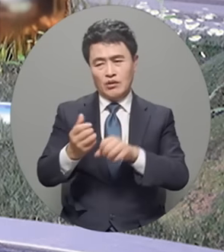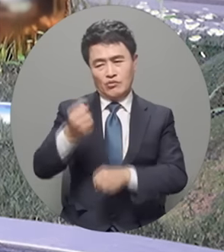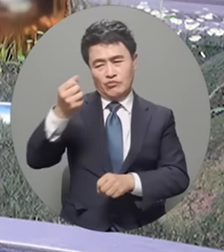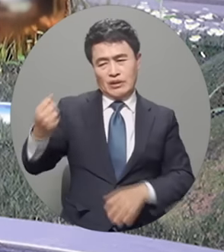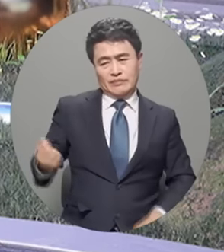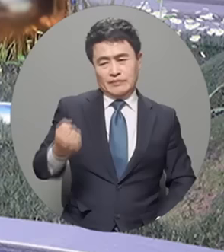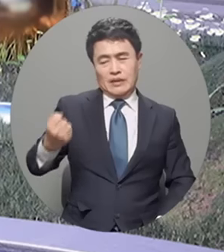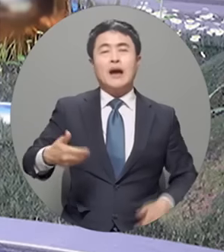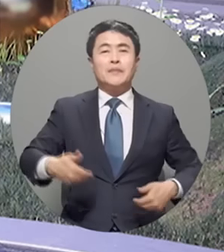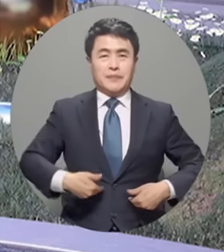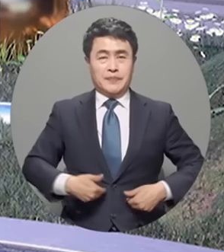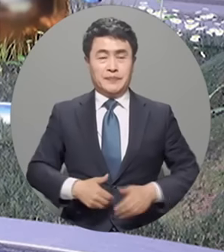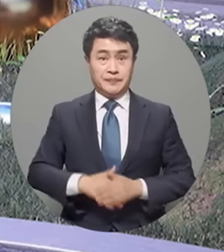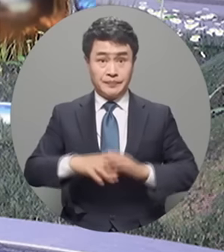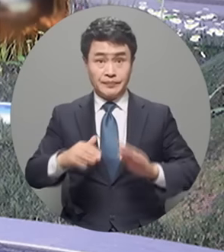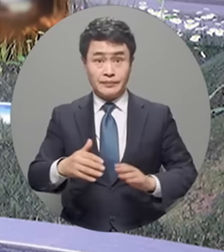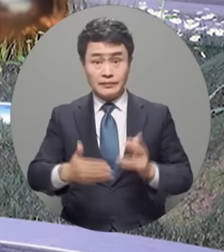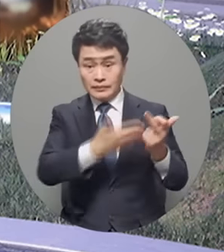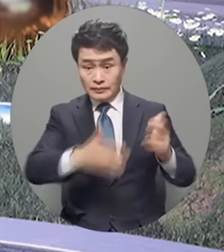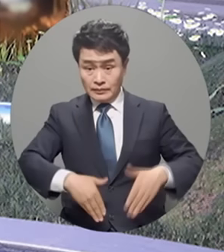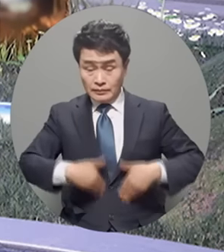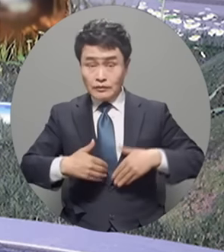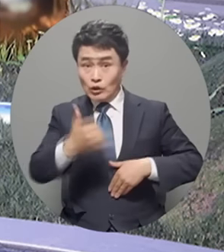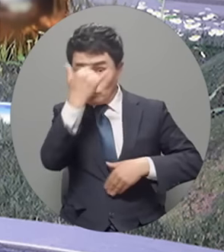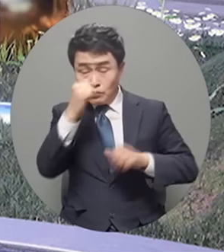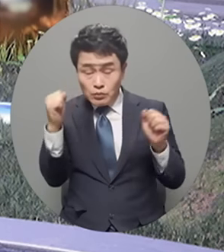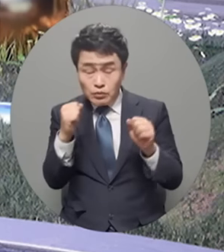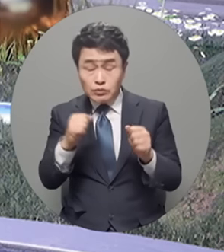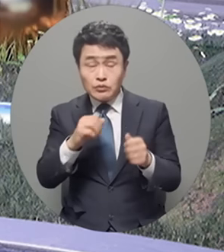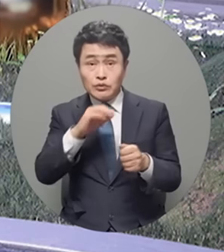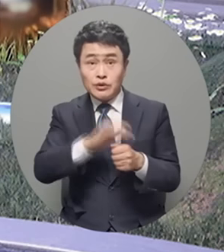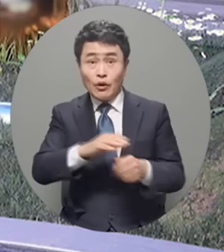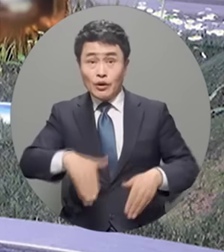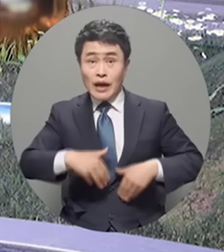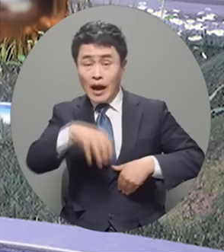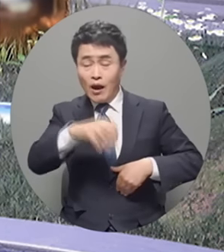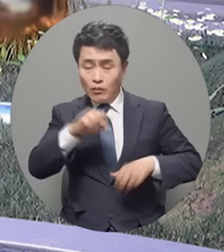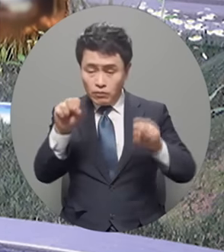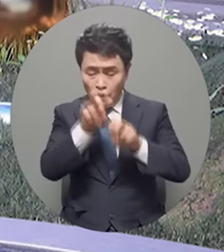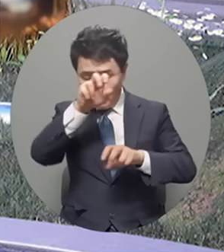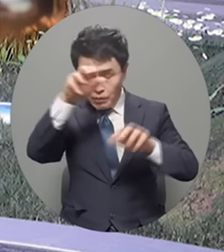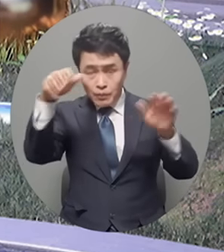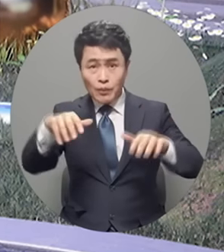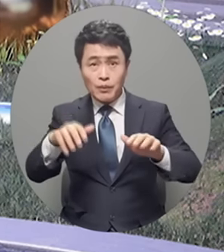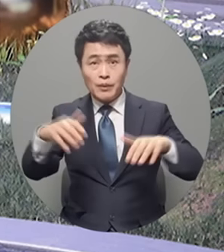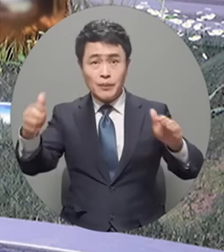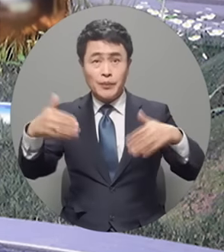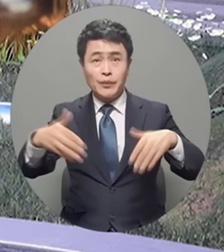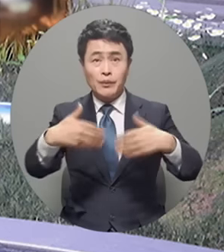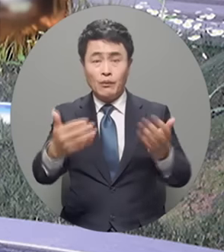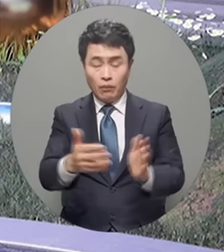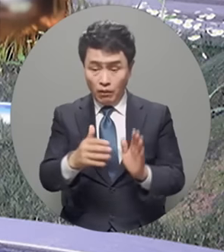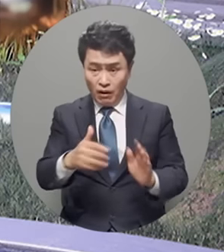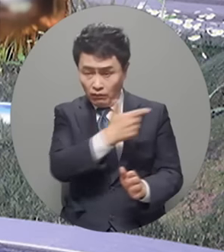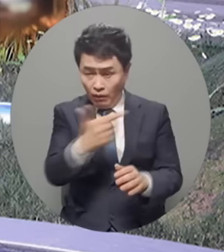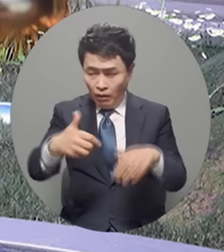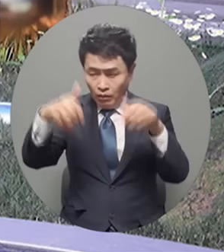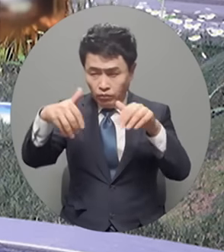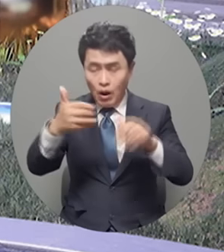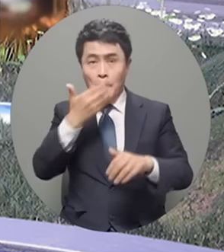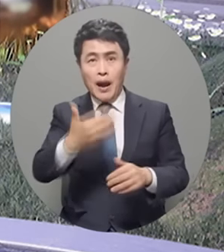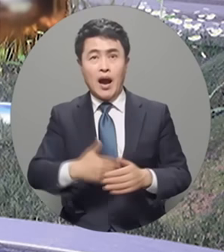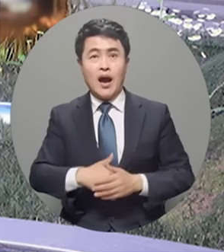마음이 놓이겠습니다. 강원 남부와 충북 북부, 영남 지방에 벼락과 돌풍을 동반해 한꺼번에 굵은 비가 쏟아질 수